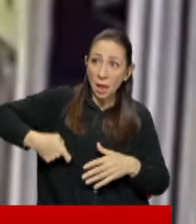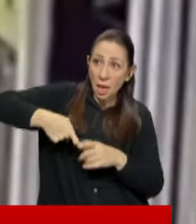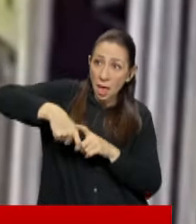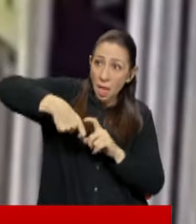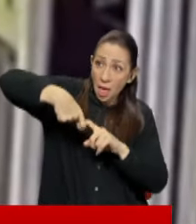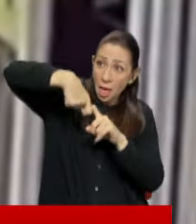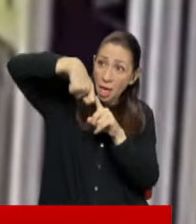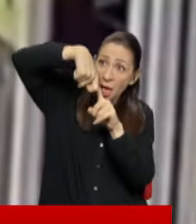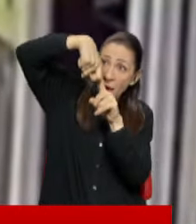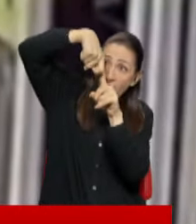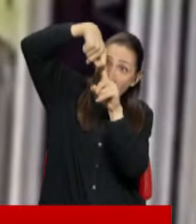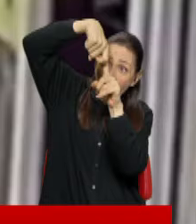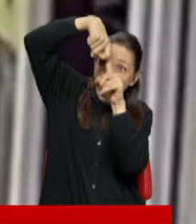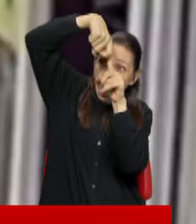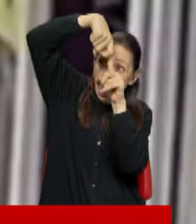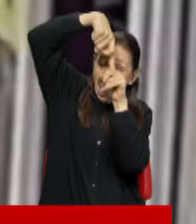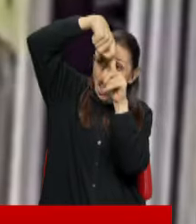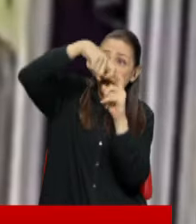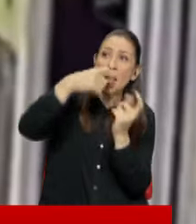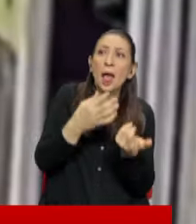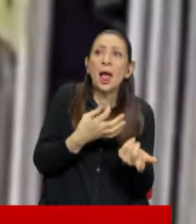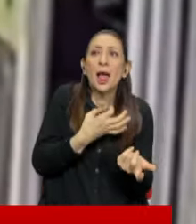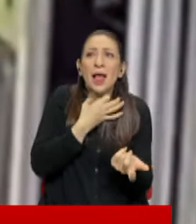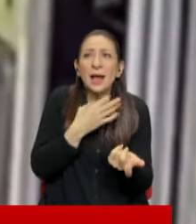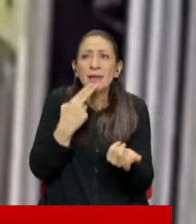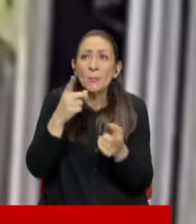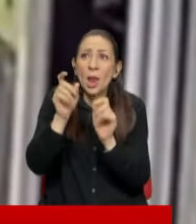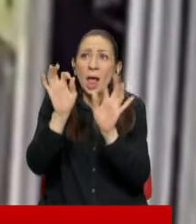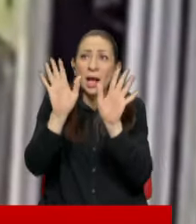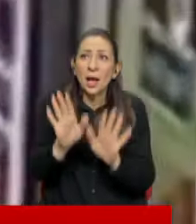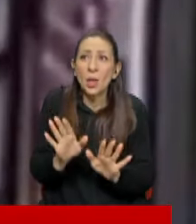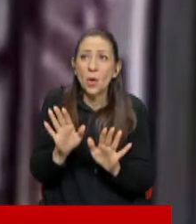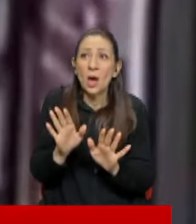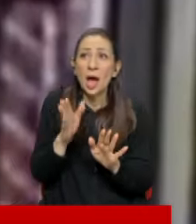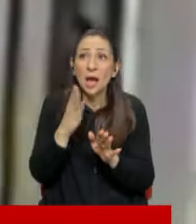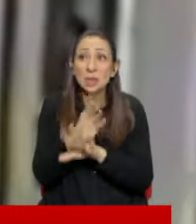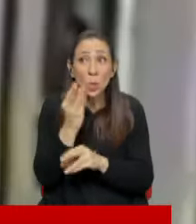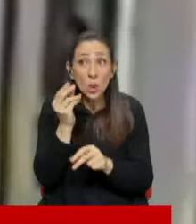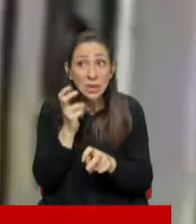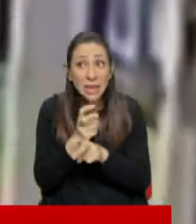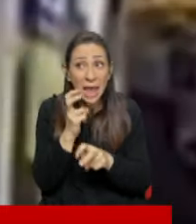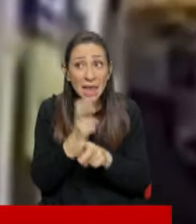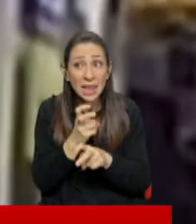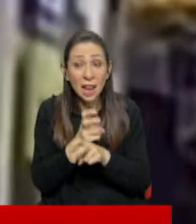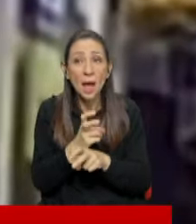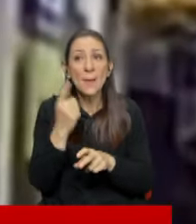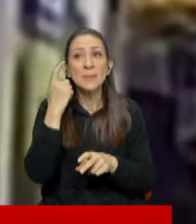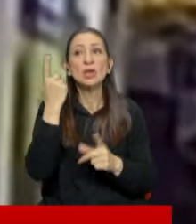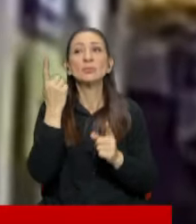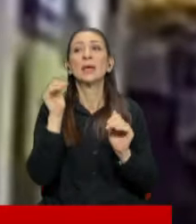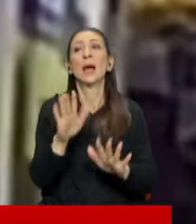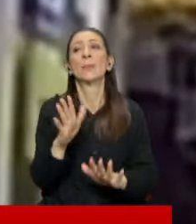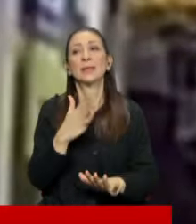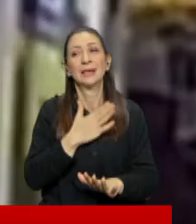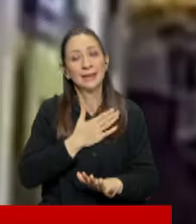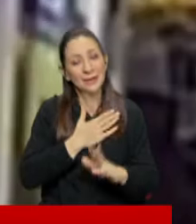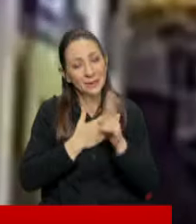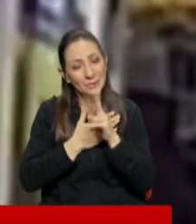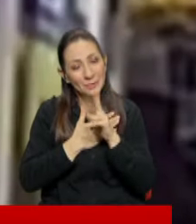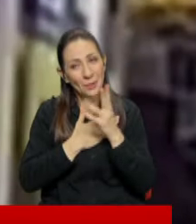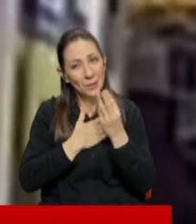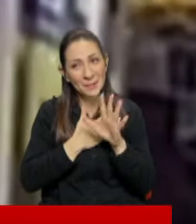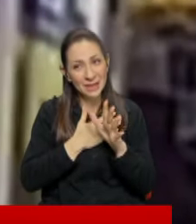takılınca, kıyafetiyle birlikte kepenk de yukarı kalkınca kadın da bu şekilde yükseliyor. Aslında çok tehlikeli bir durum. Evet. Ama başına bir şey gelmediği için gülümseyebiliriz